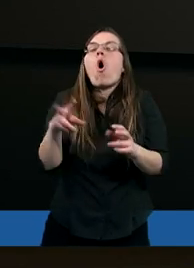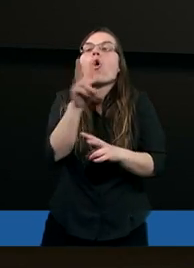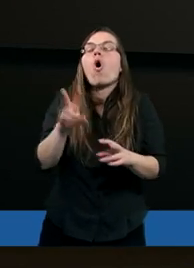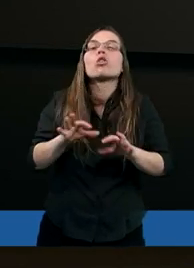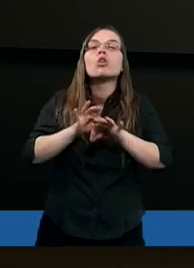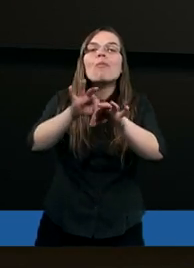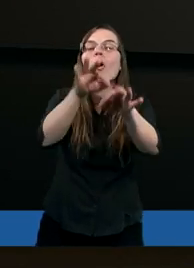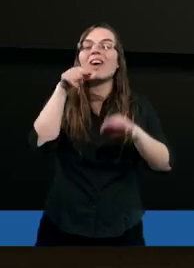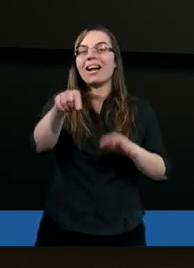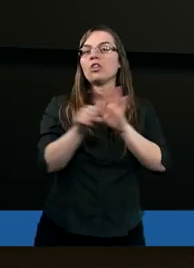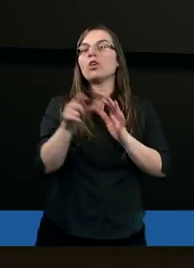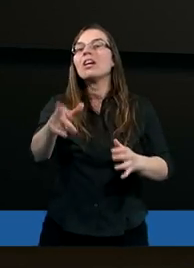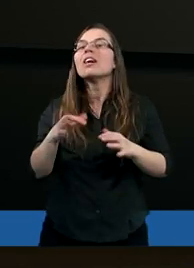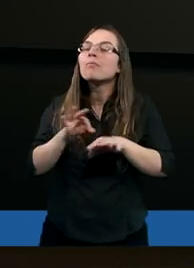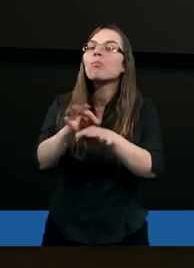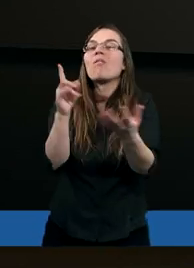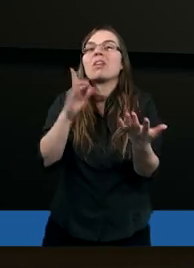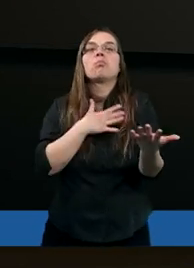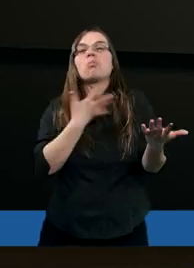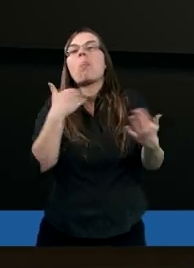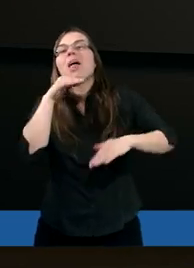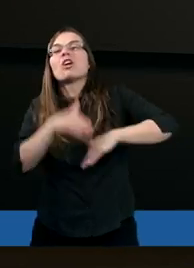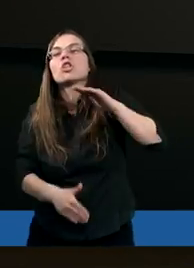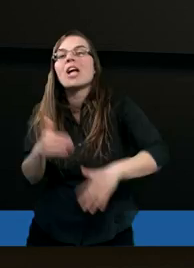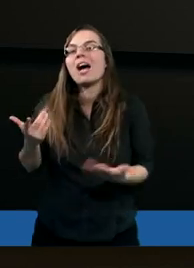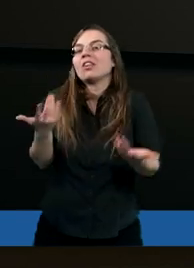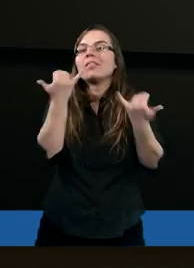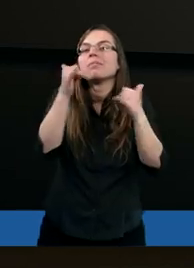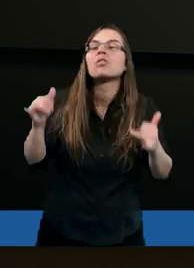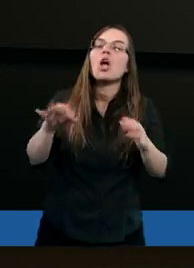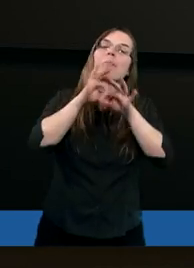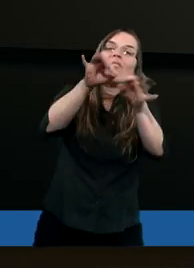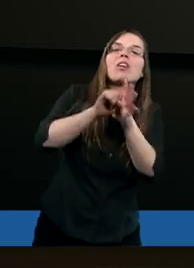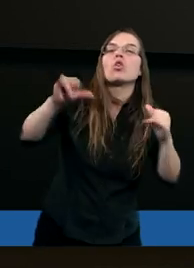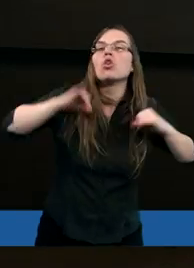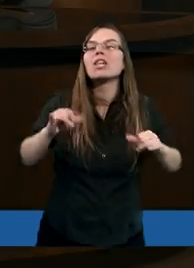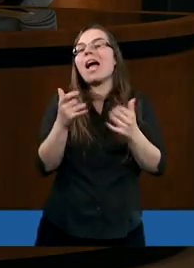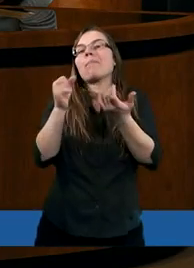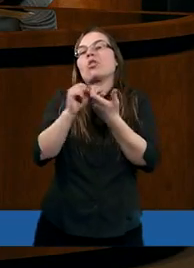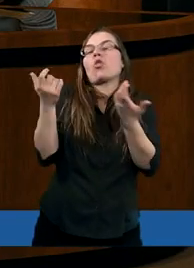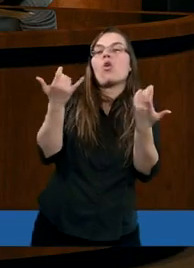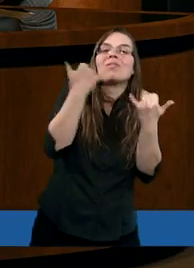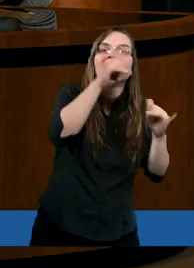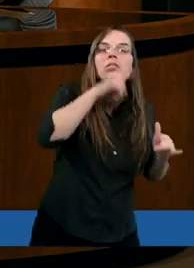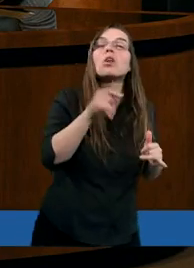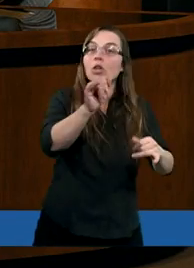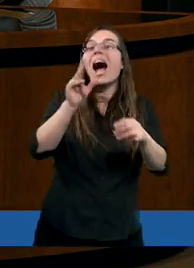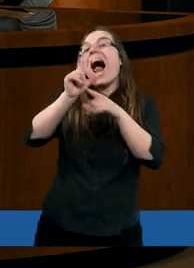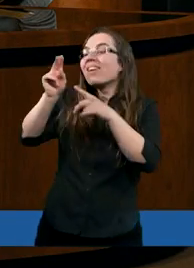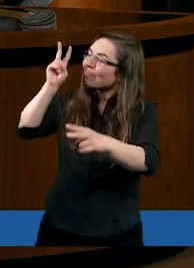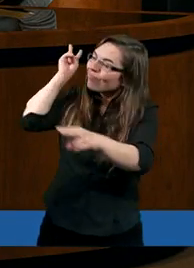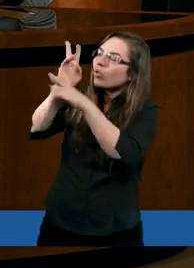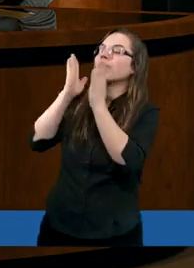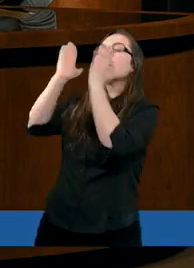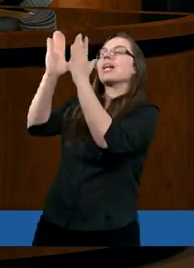prowadzi. Wiedzieli, że prowadzi ich w krainę szczęścia. Prowadzi ich do siebie. I oni mu ufali.